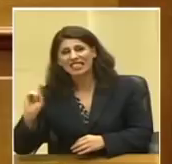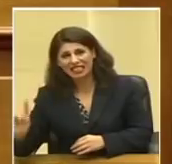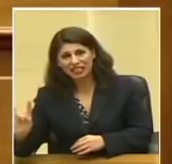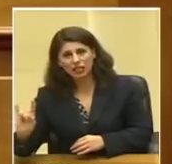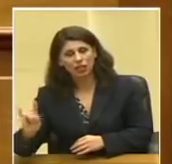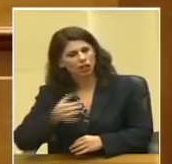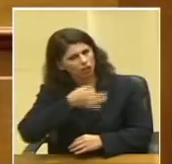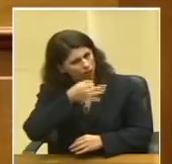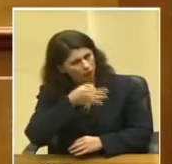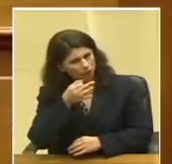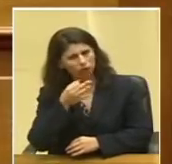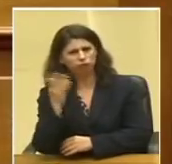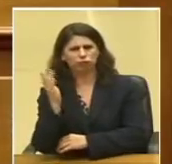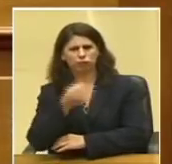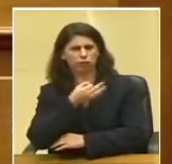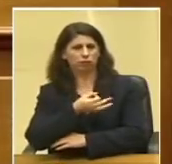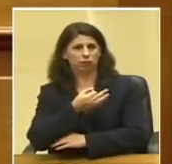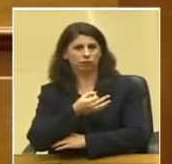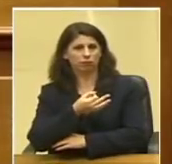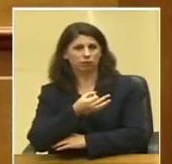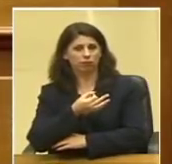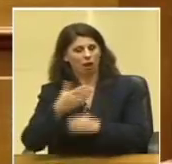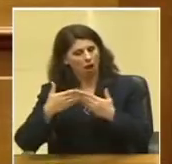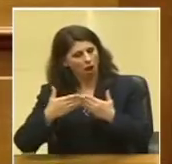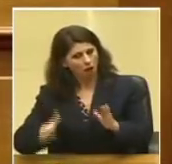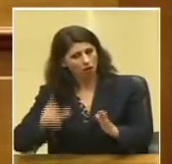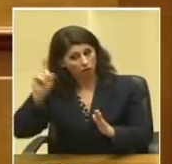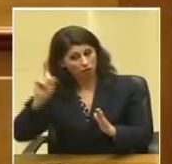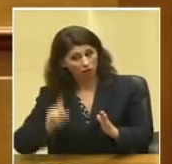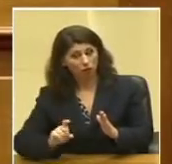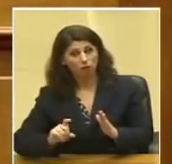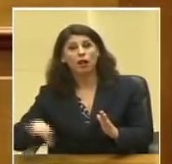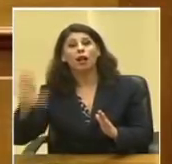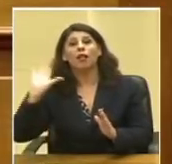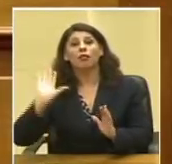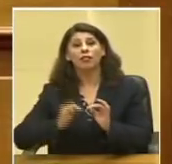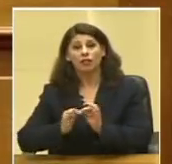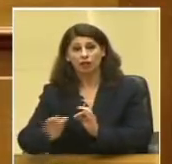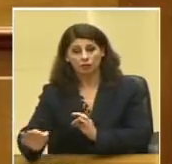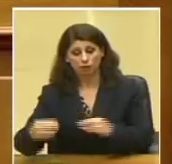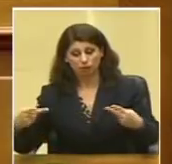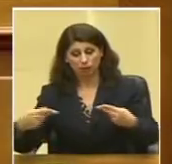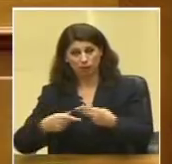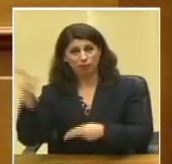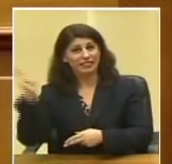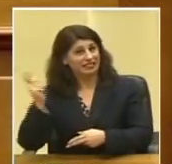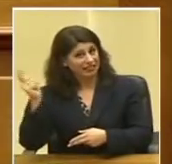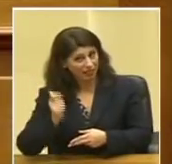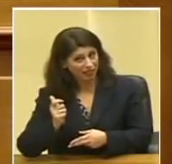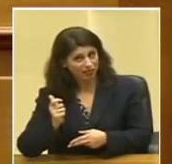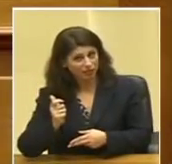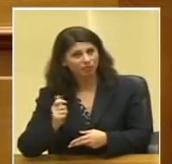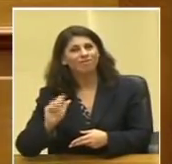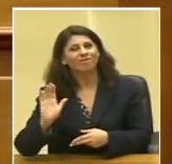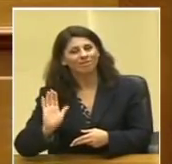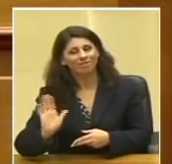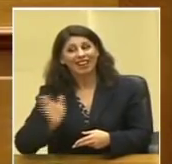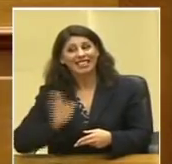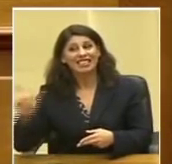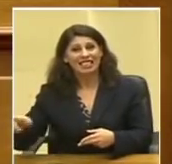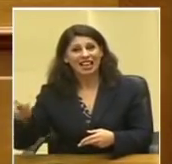όπως αποδείχθηκε, αφήνοντας ανοιχτό το ενδεχόμενο να μην εφαρμοστούν οι περικοπές στις συντάξεις, τότε τα στελέχη